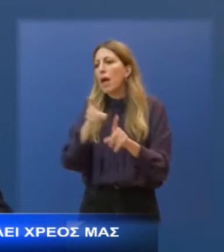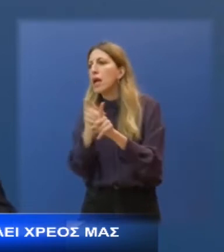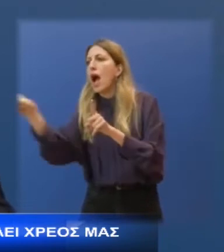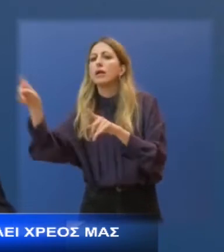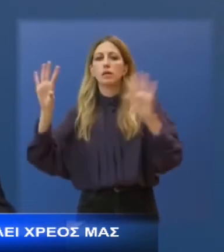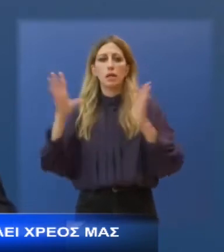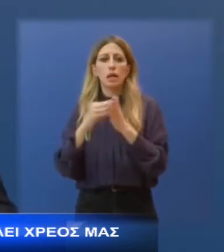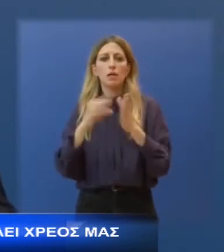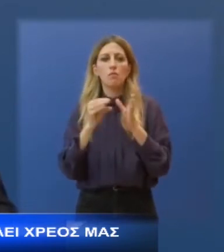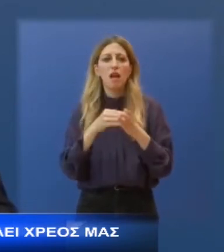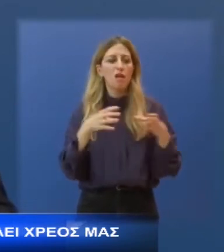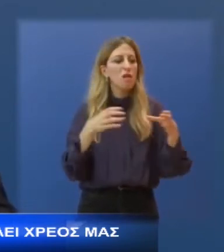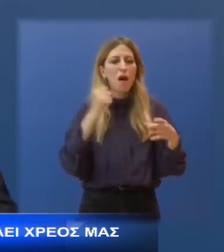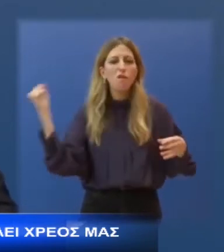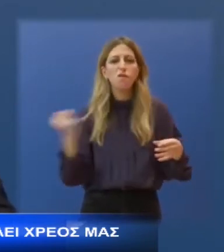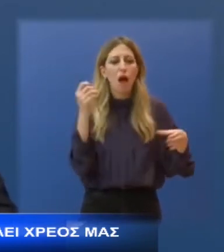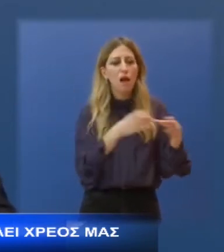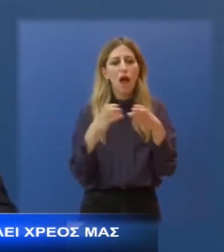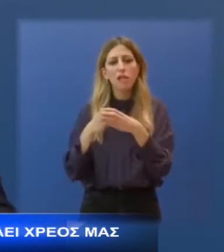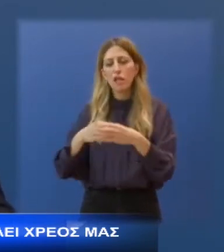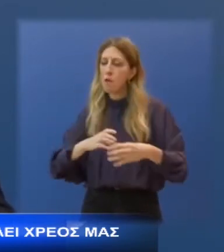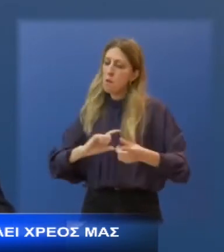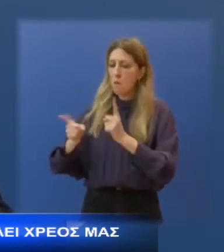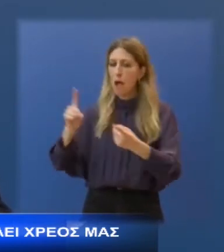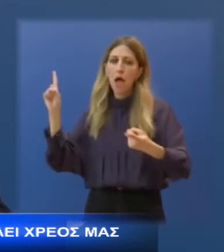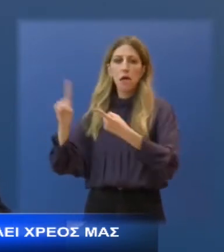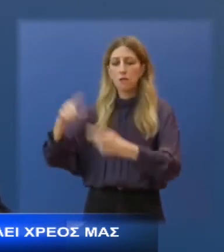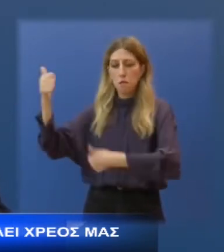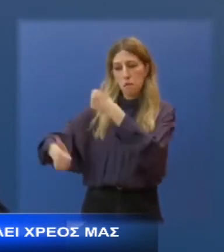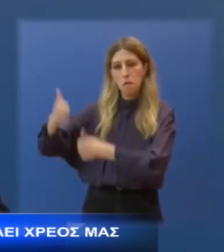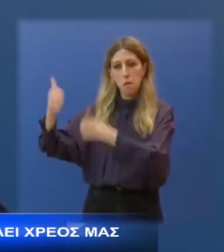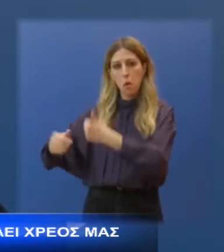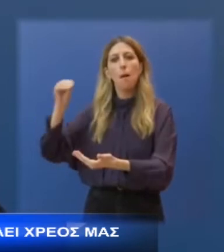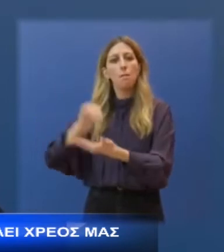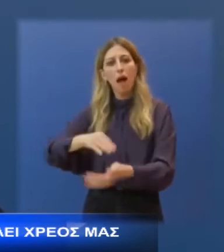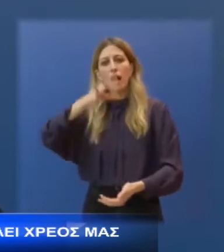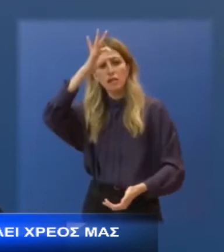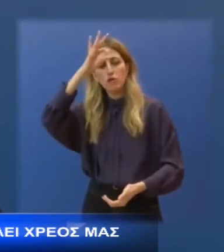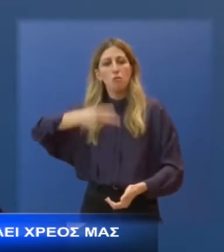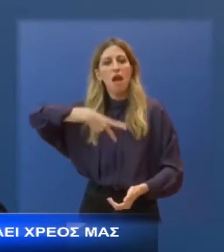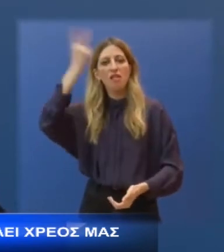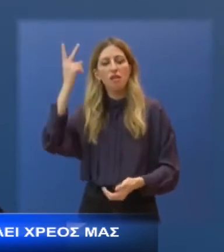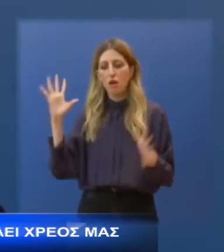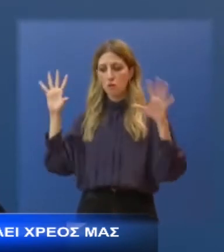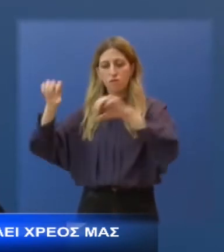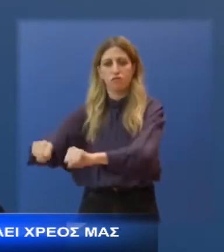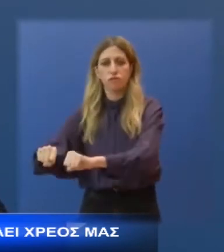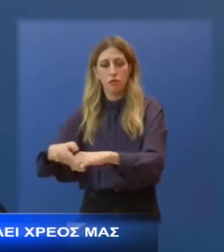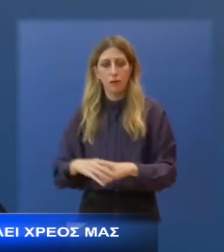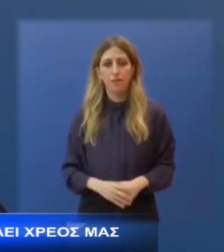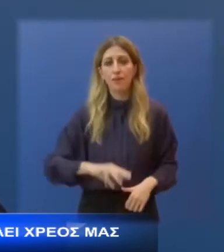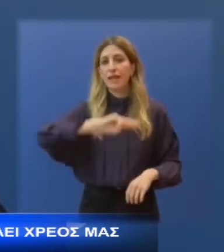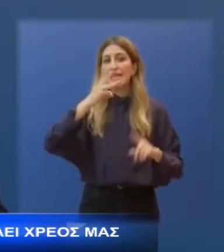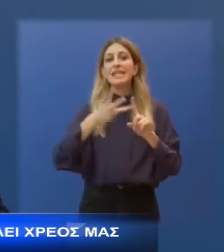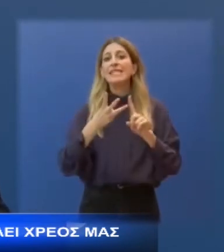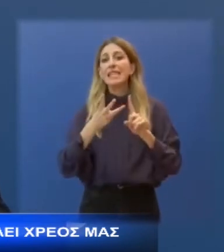ραντεβού μεταξύ των οπαδών, σε επιθέσεις σε συνδέσμους και άλλα τέτοια γεγονότα. Τρίτον, επανήλθε το ιδιώνυμο, δηλαδή η